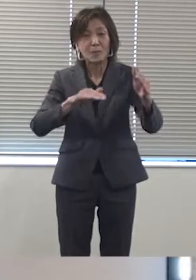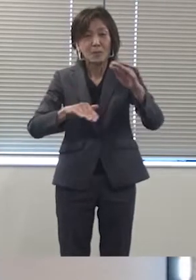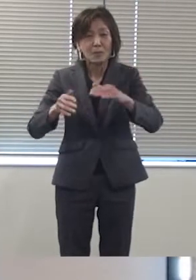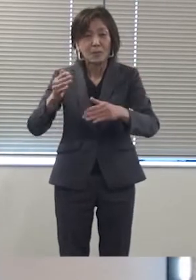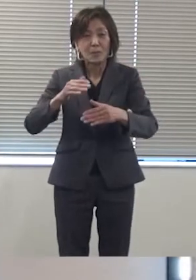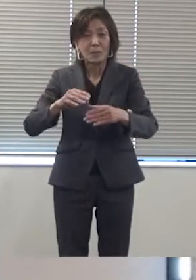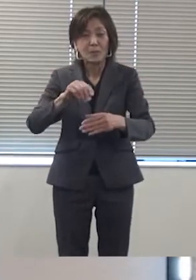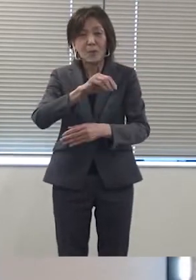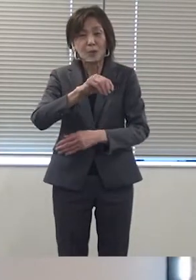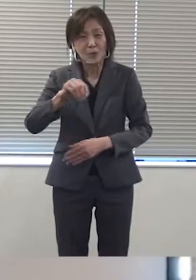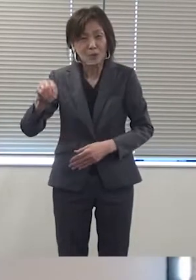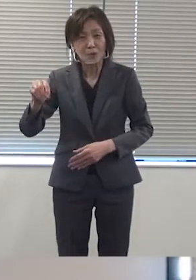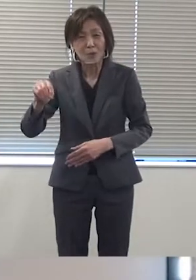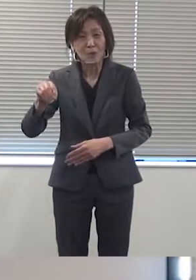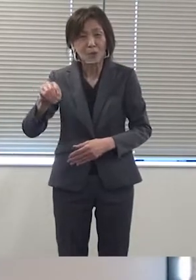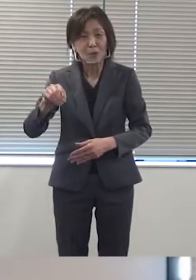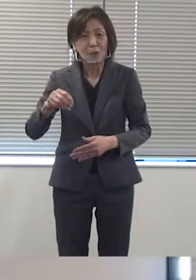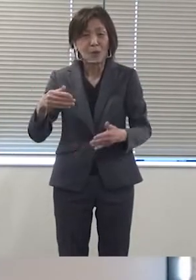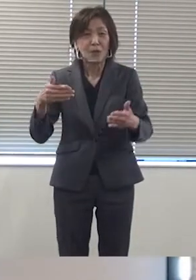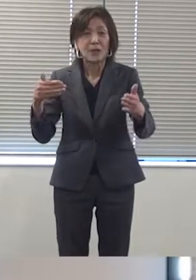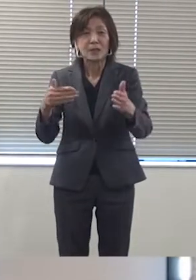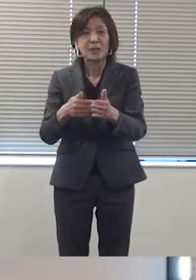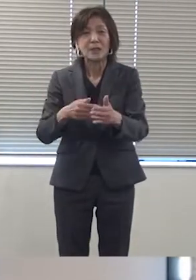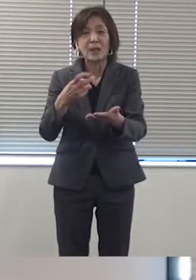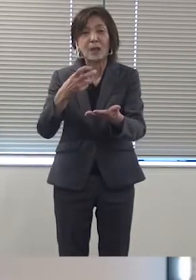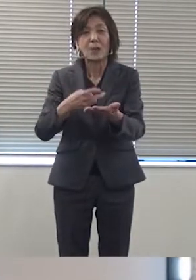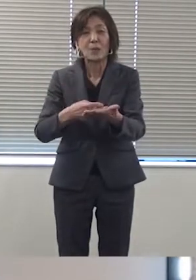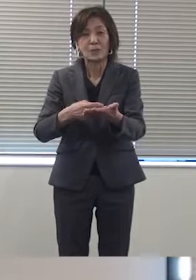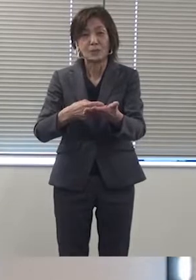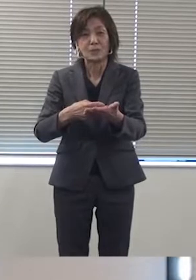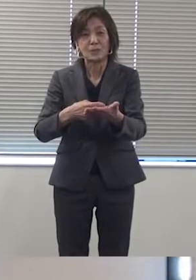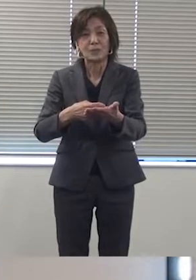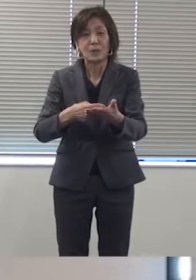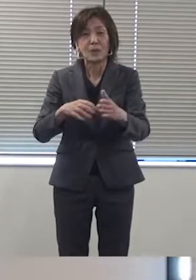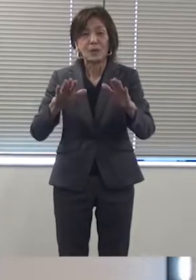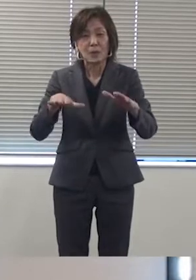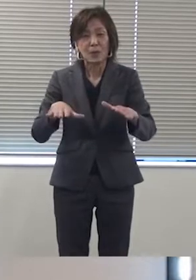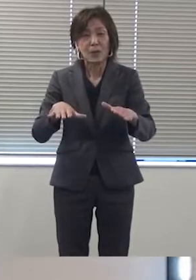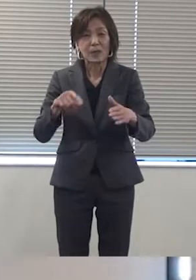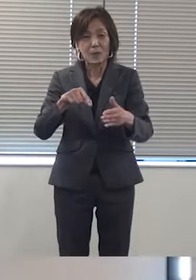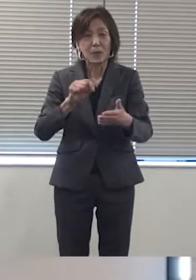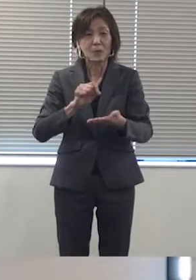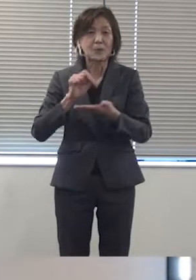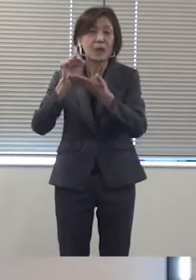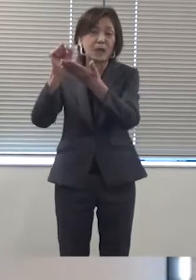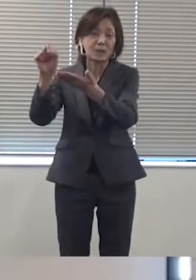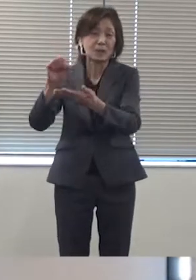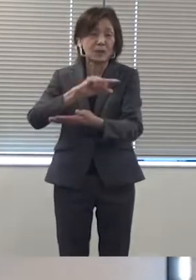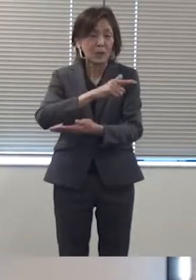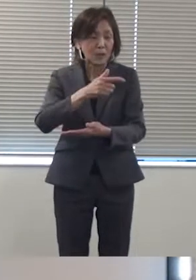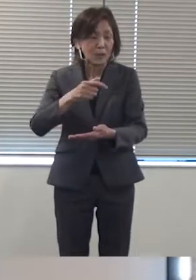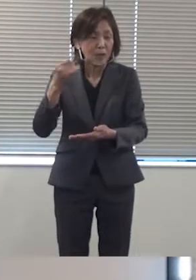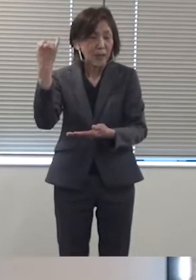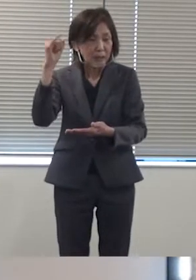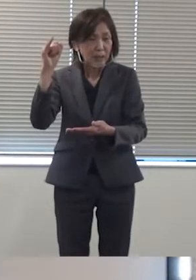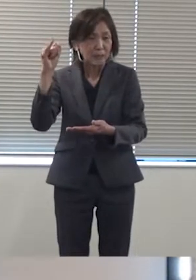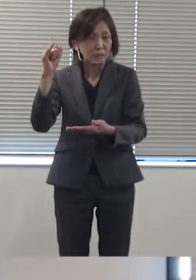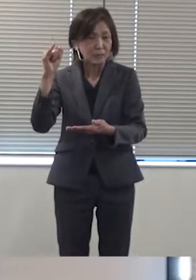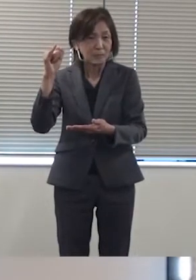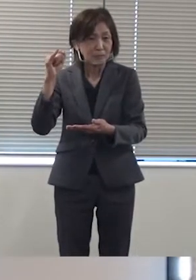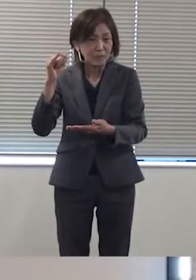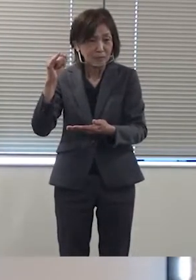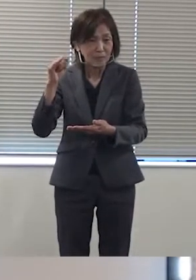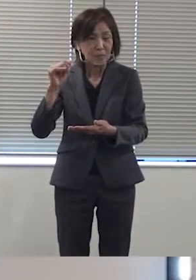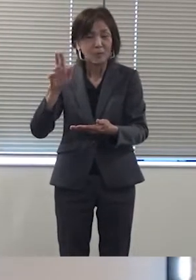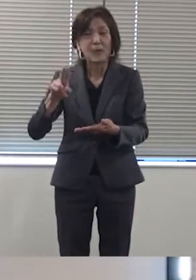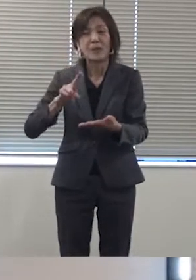通常国会に、提案をするという予定で、今さまざまな意見を国としても今集めているところだというふうに認